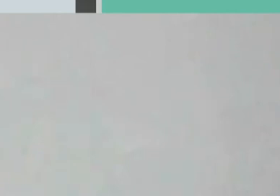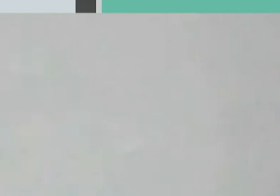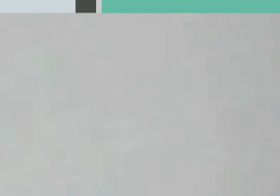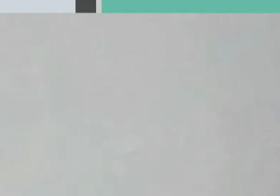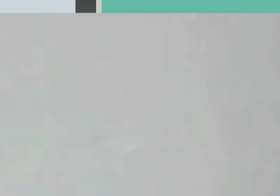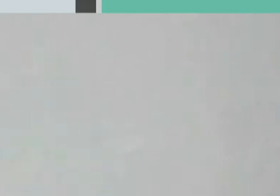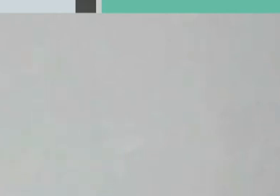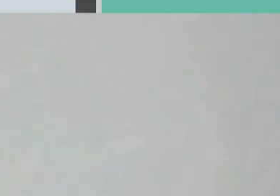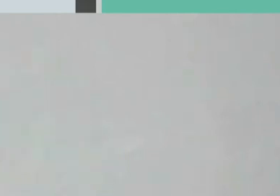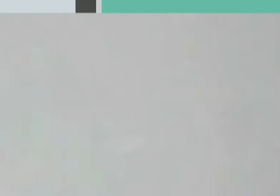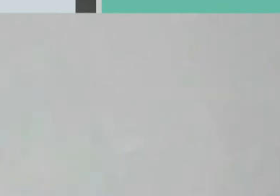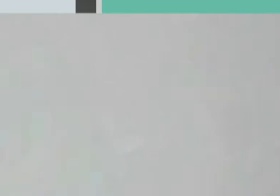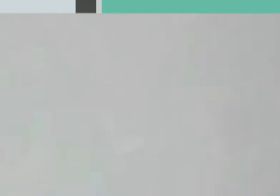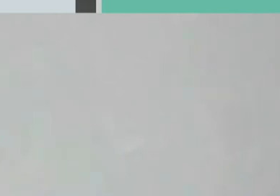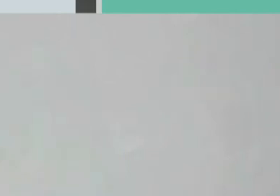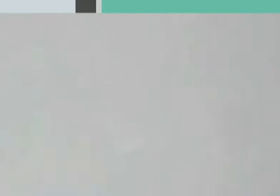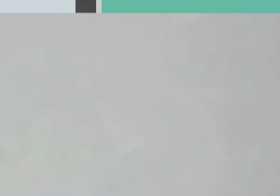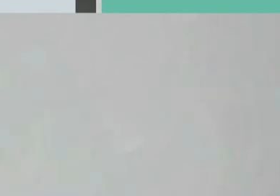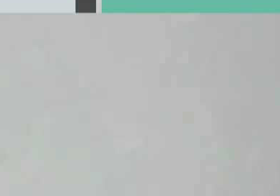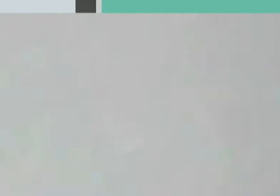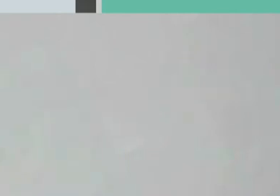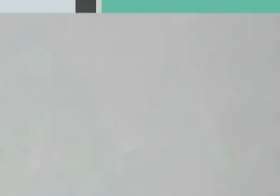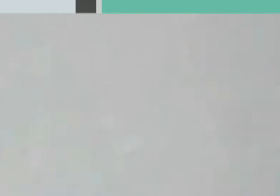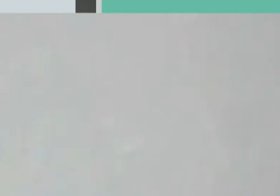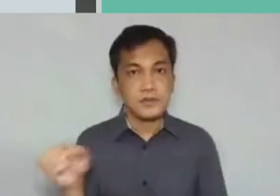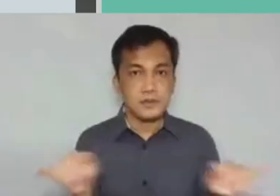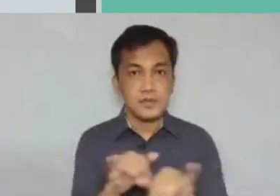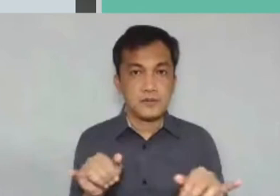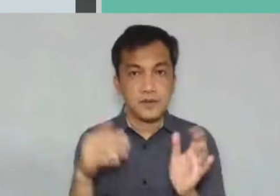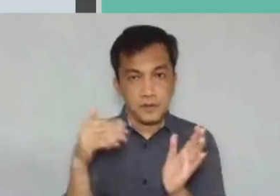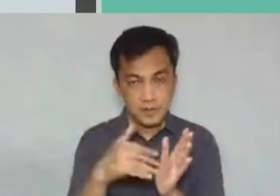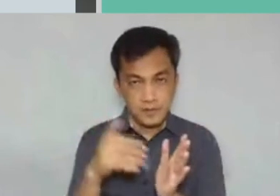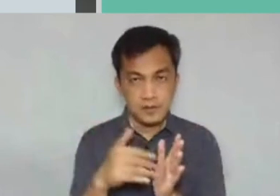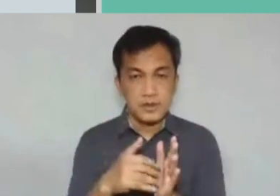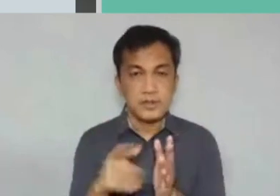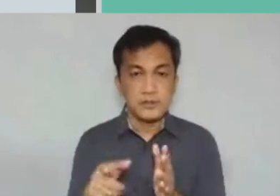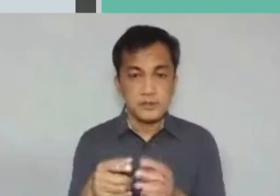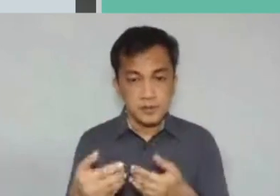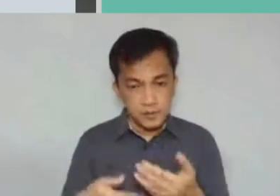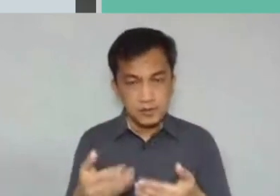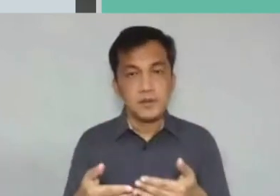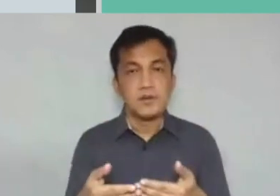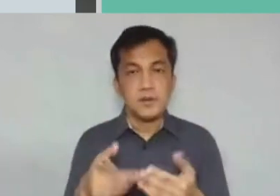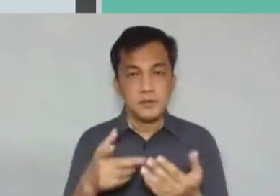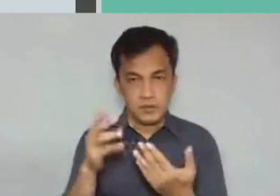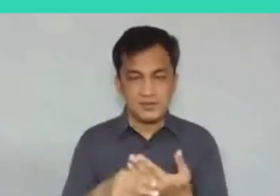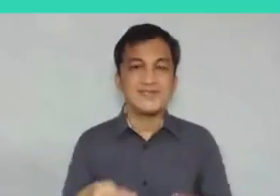napagkasunduan sa HCPN para sa parehong pag-aaral at pamamahala ng mga programang pangkalusugan.